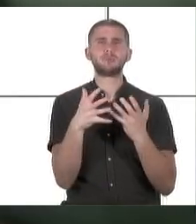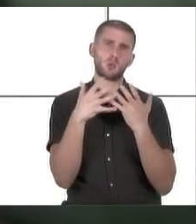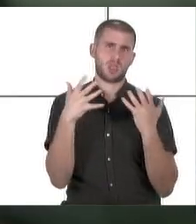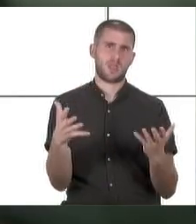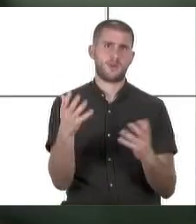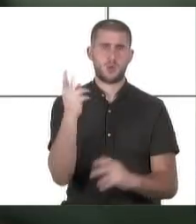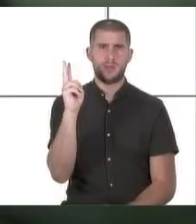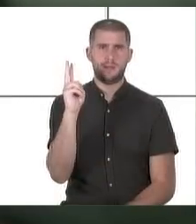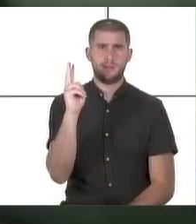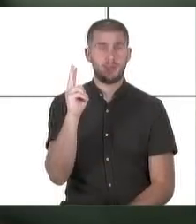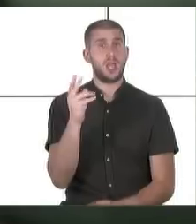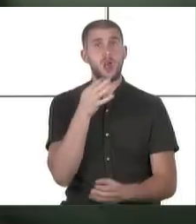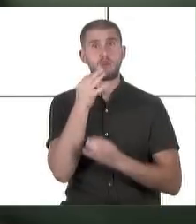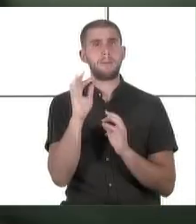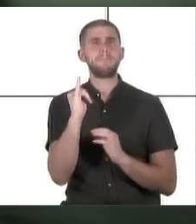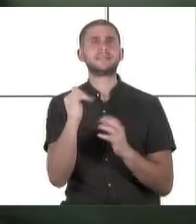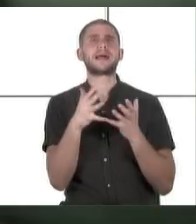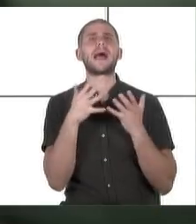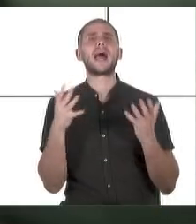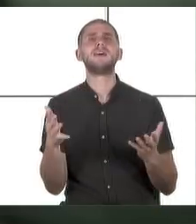רחבה. עכשיו, השאלה, מה זה רחבה?